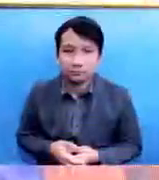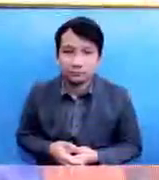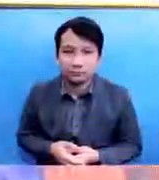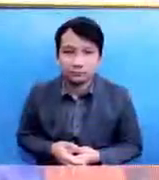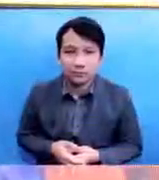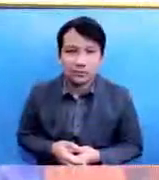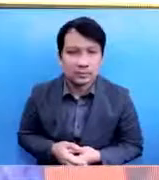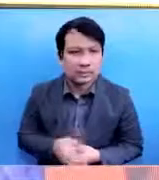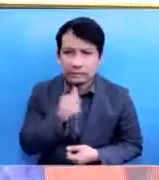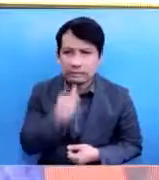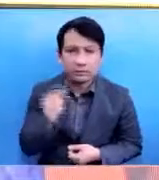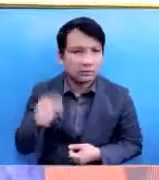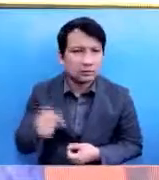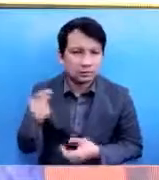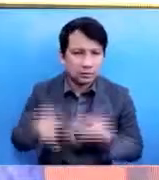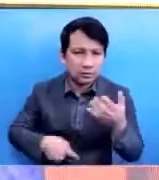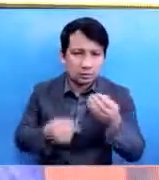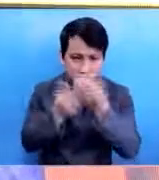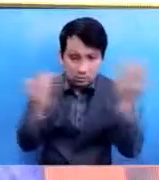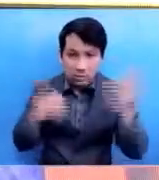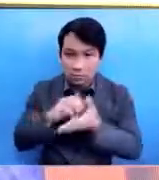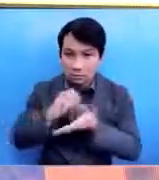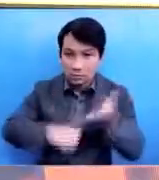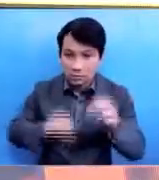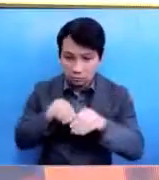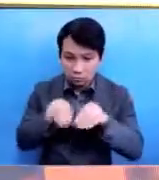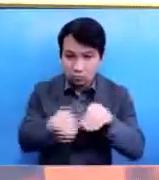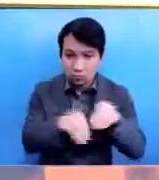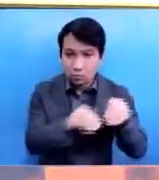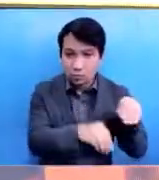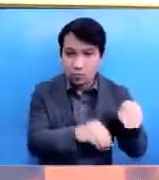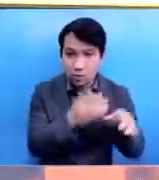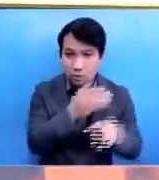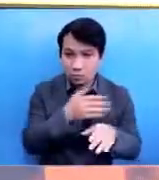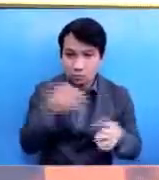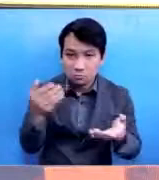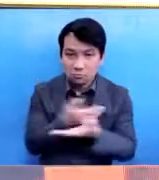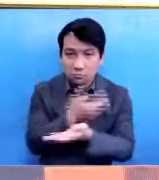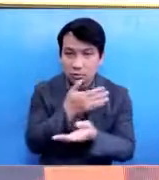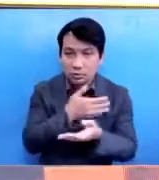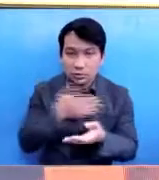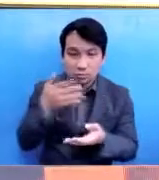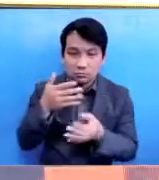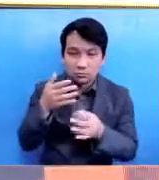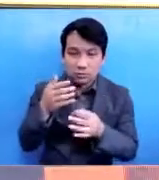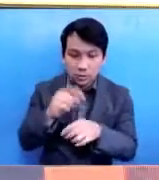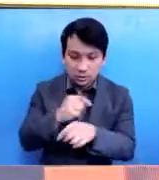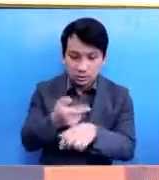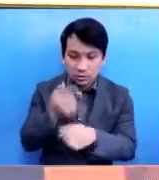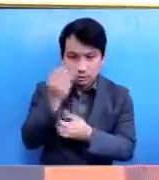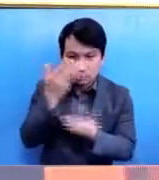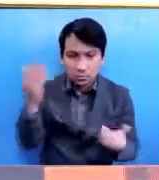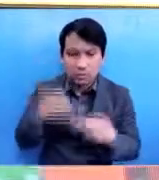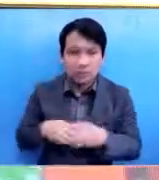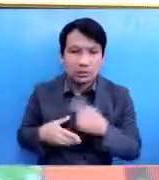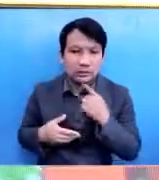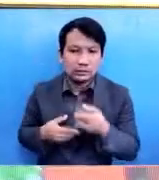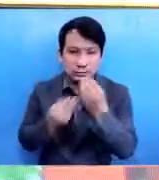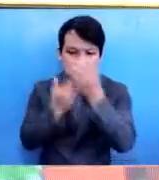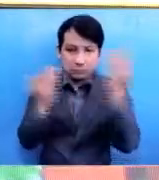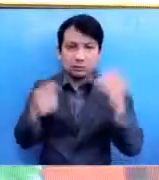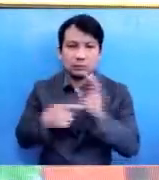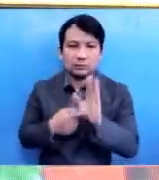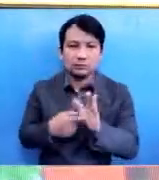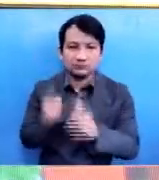Hindi na kailangang lumayo para makapagtanim ng mga farm fresh na gulay. Sa sentro kasi ng Taguig, isang urban farm ang umaani